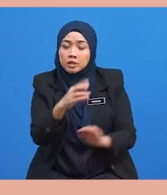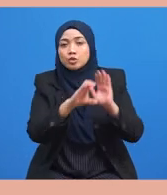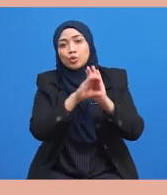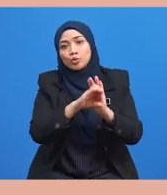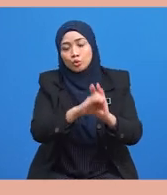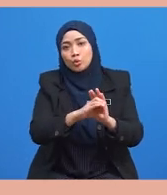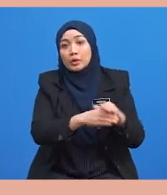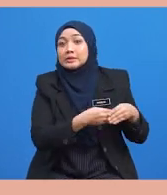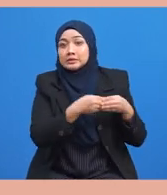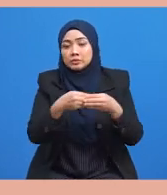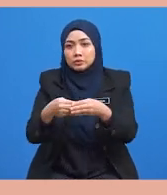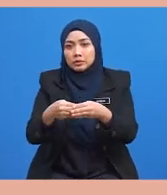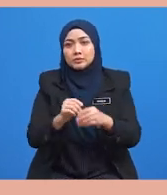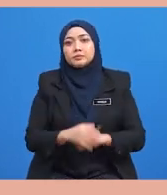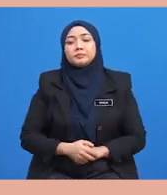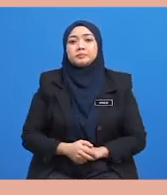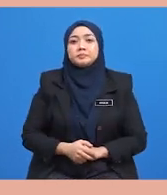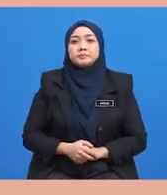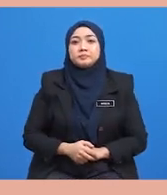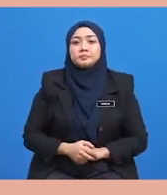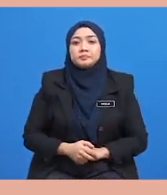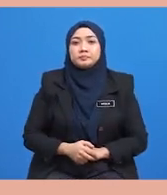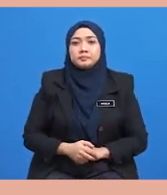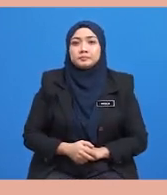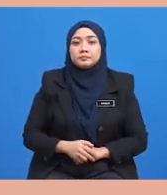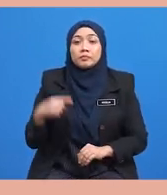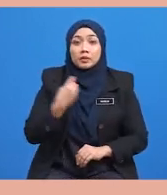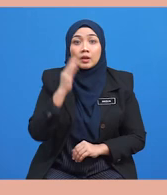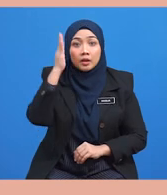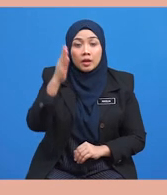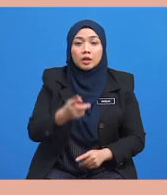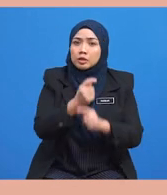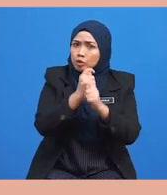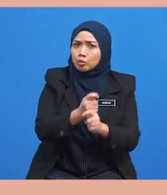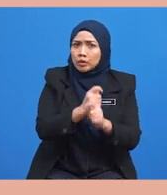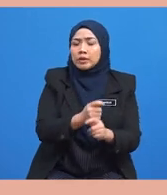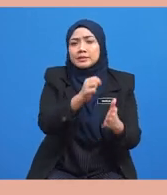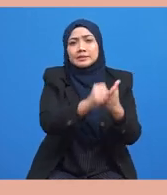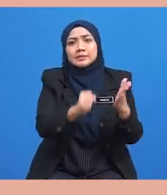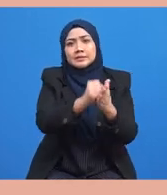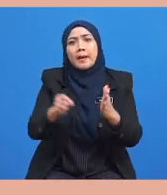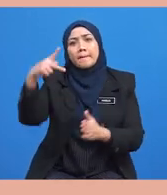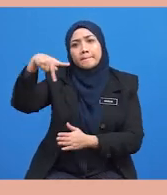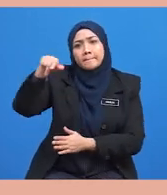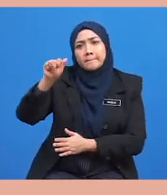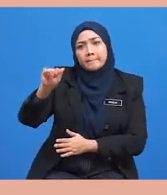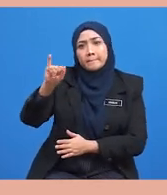yang seterusnya pada paparan. Kita akan menentukan sisihan piawai bagi set data